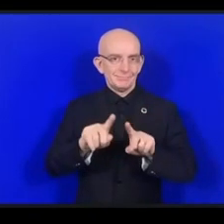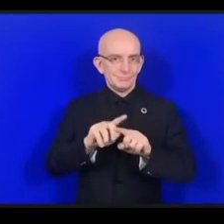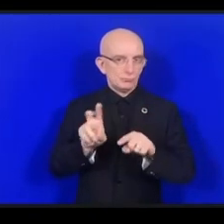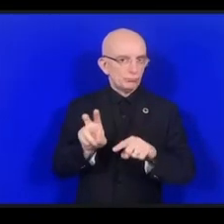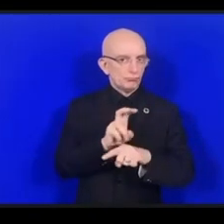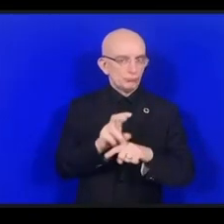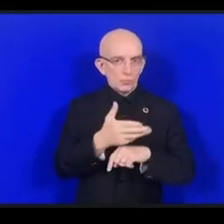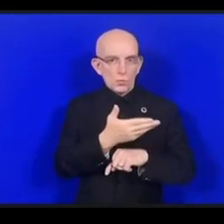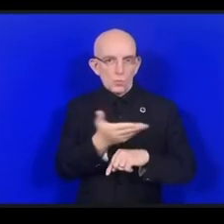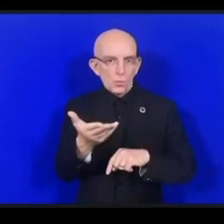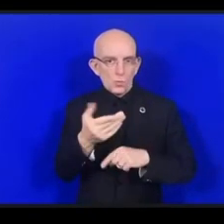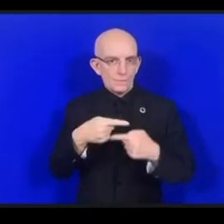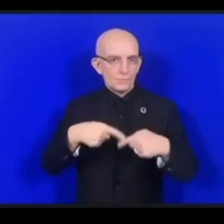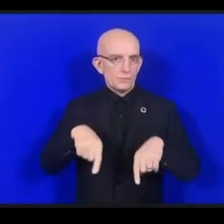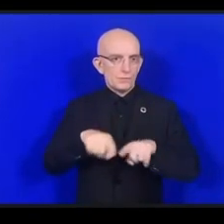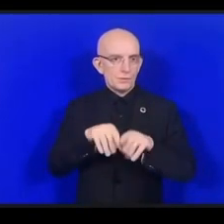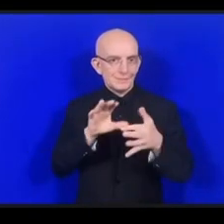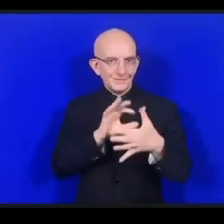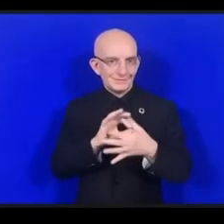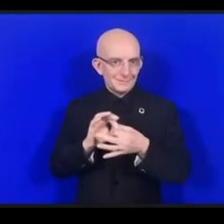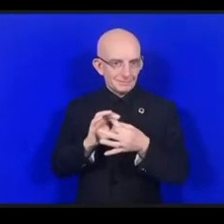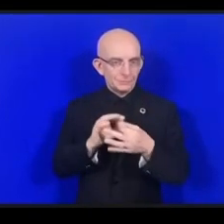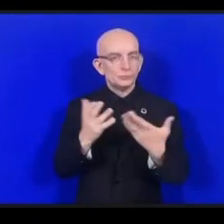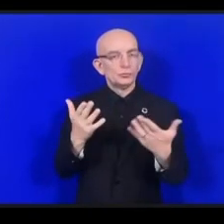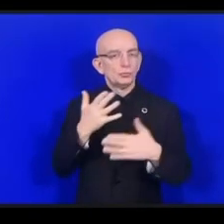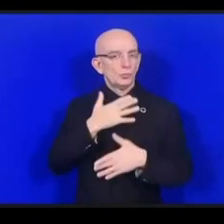李军华副秘书长的发言，